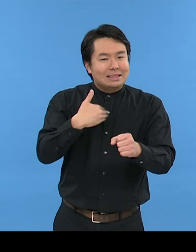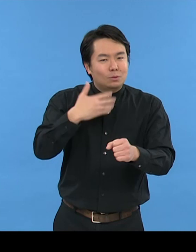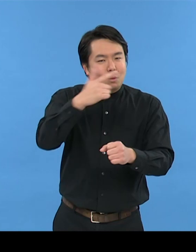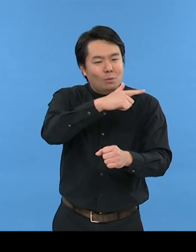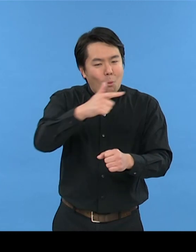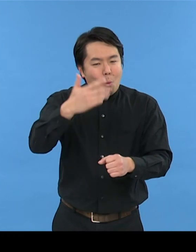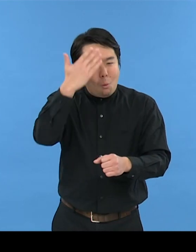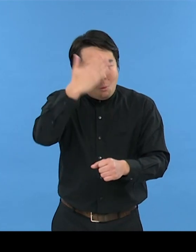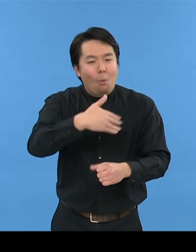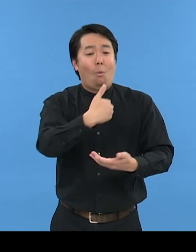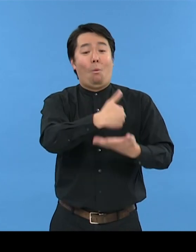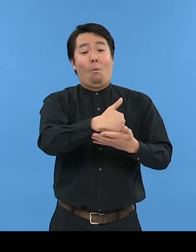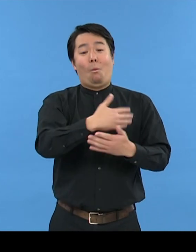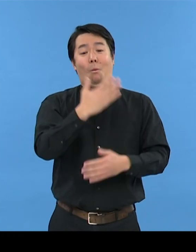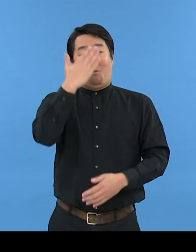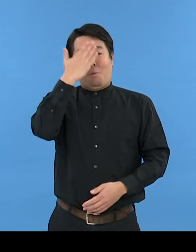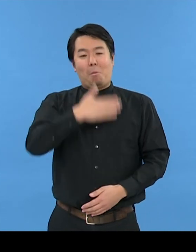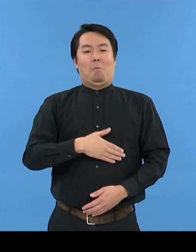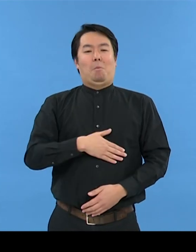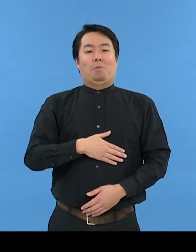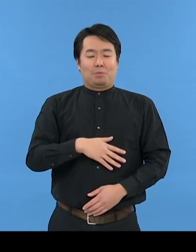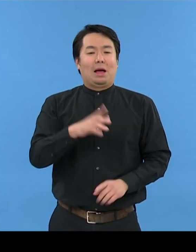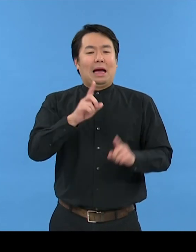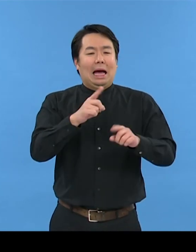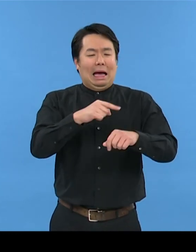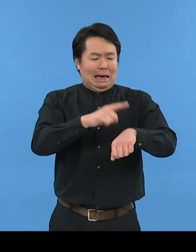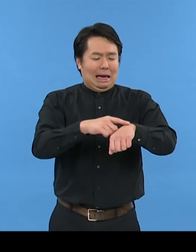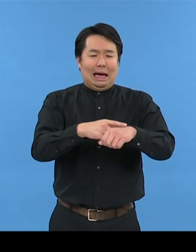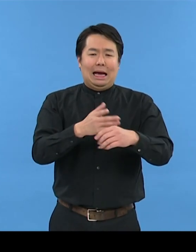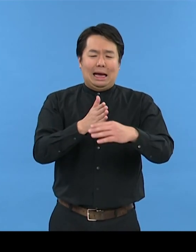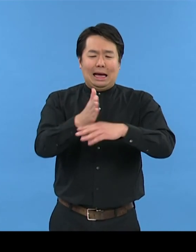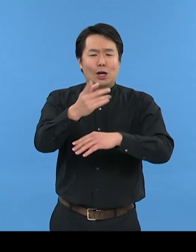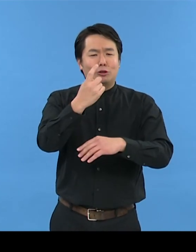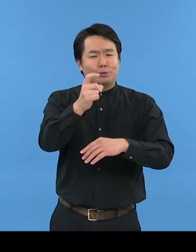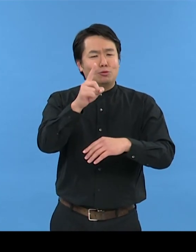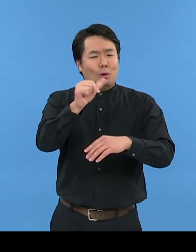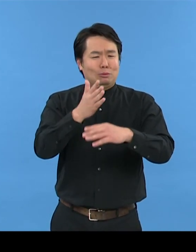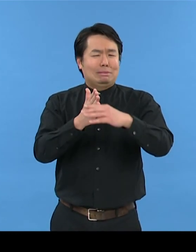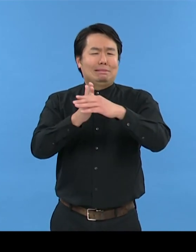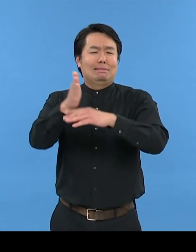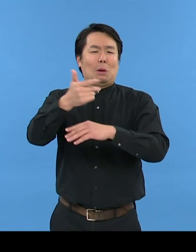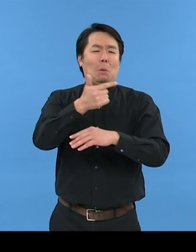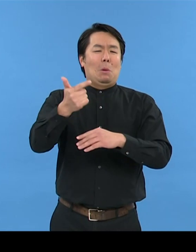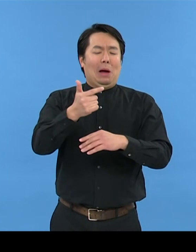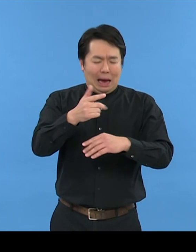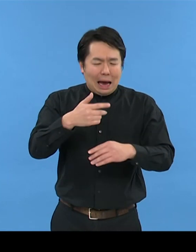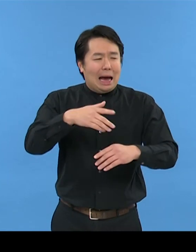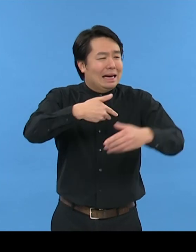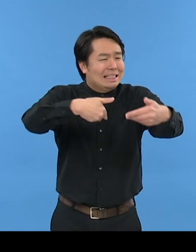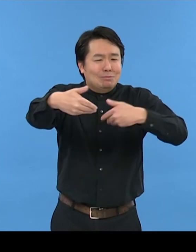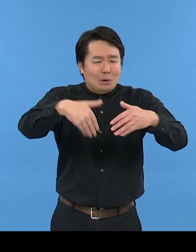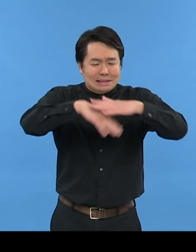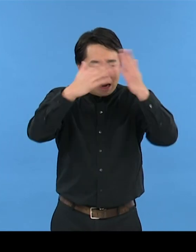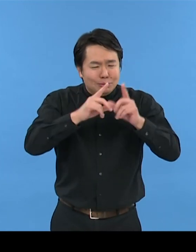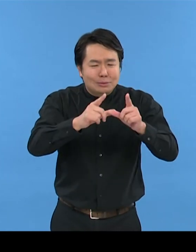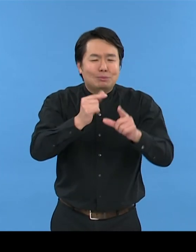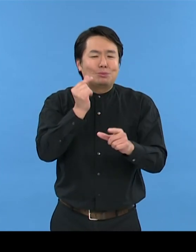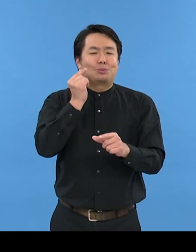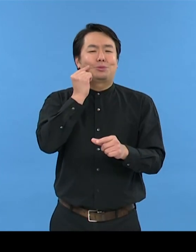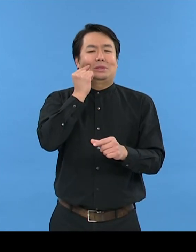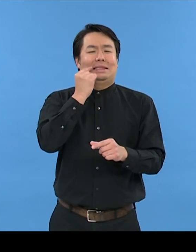10分15分ほど超過してしまったんですけどもちょっとはもう質問もですね